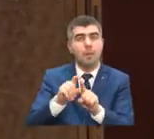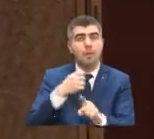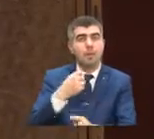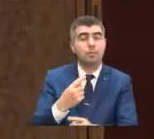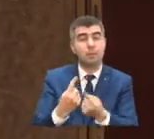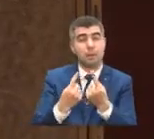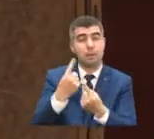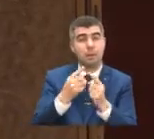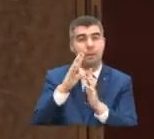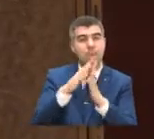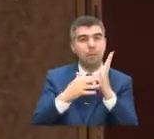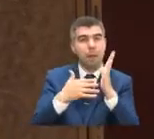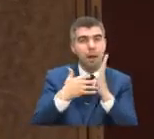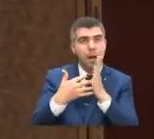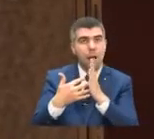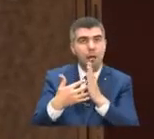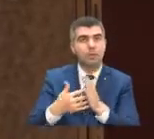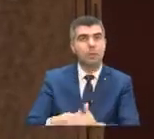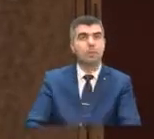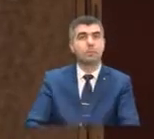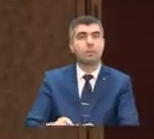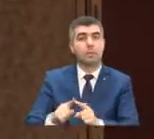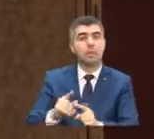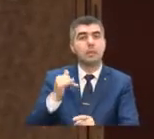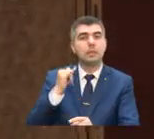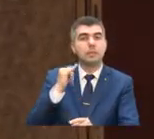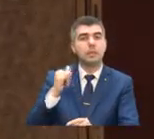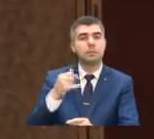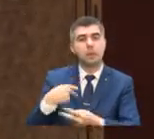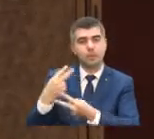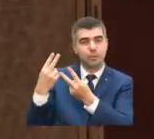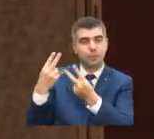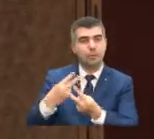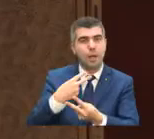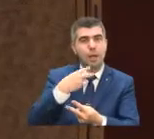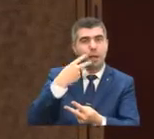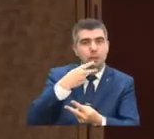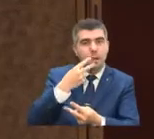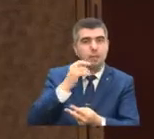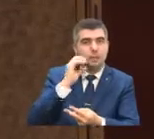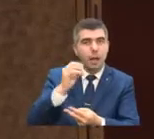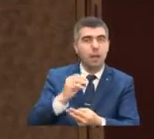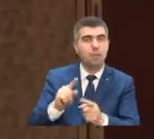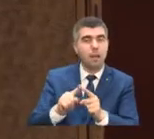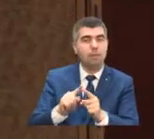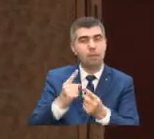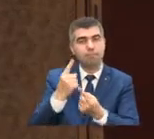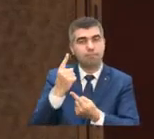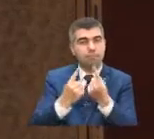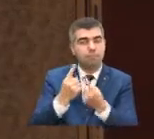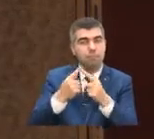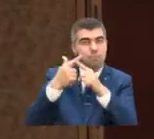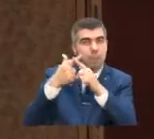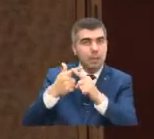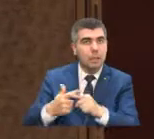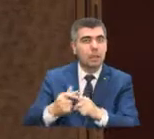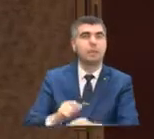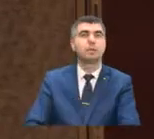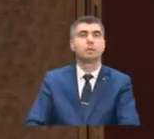البرنامج الوطني اللي قلتي اللي هو جيت تكلمت عليه شحال من مره هنايا، اليوم كنتكلموا على اعتمادات حولت فيما يتعلق